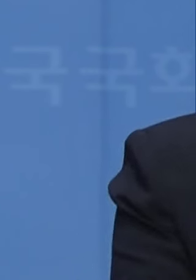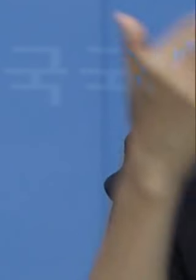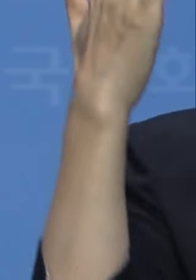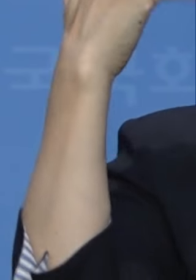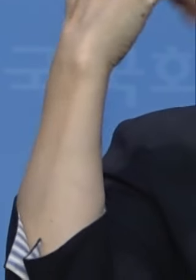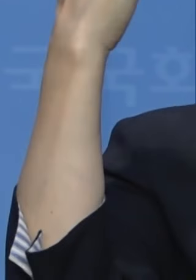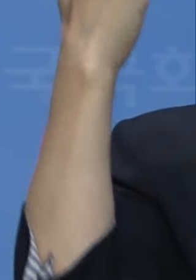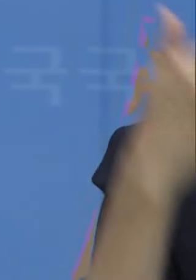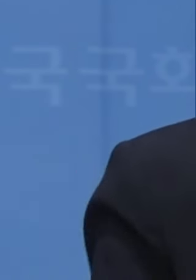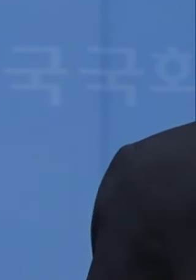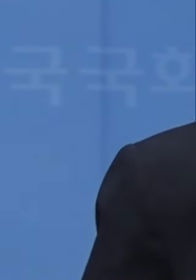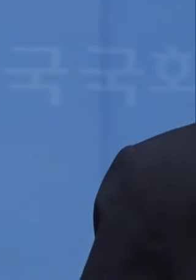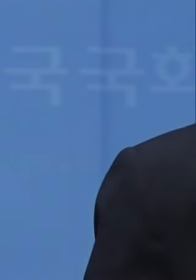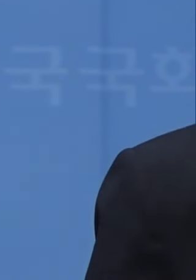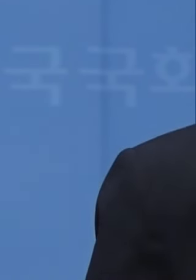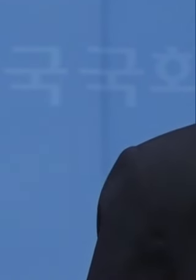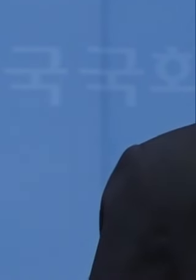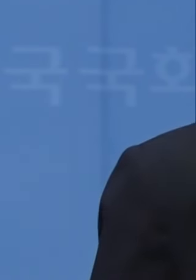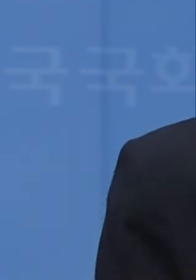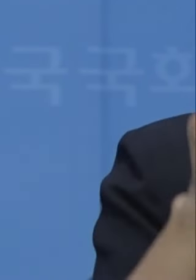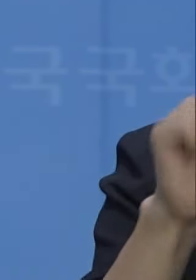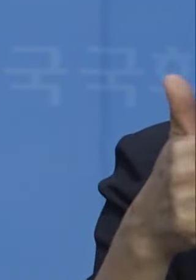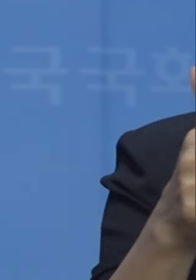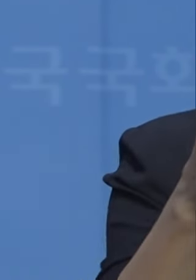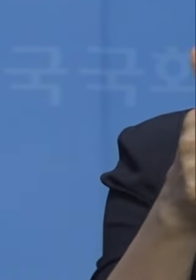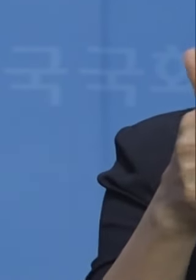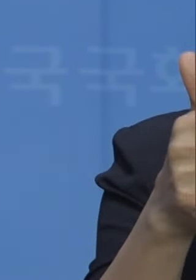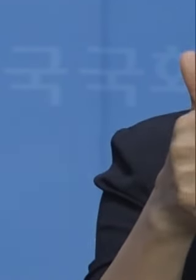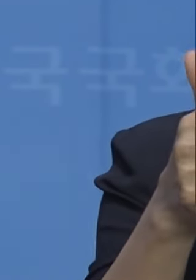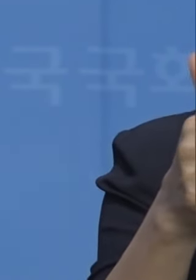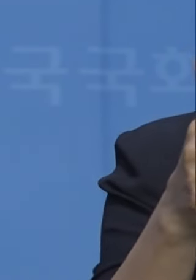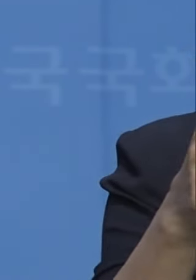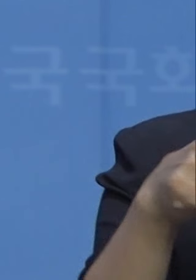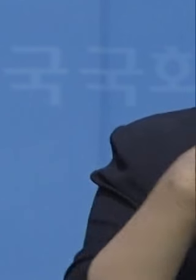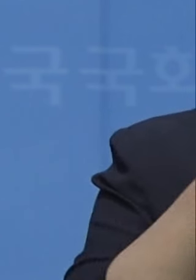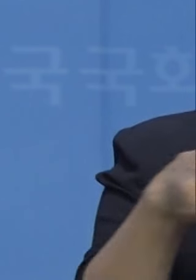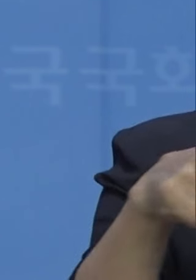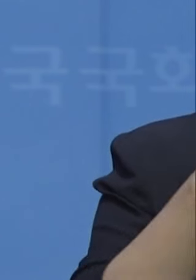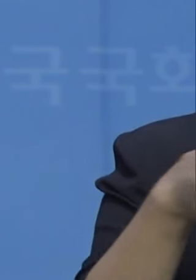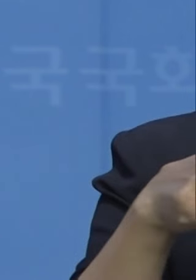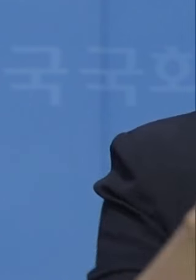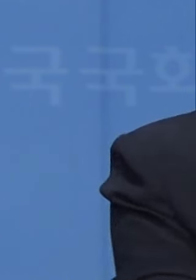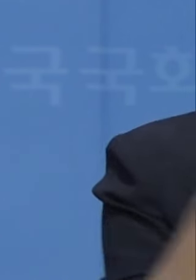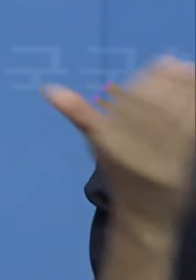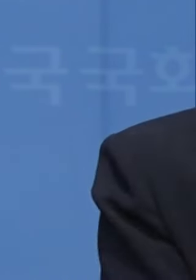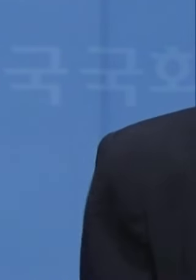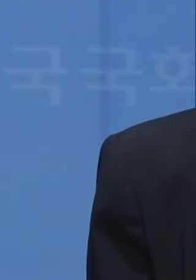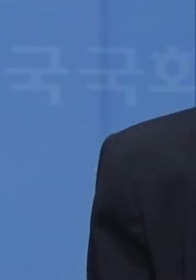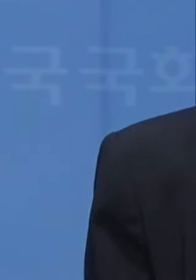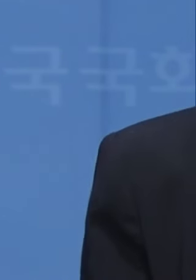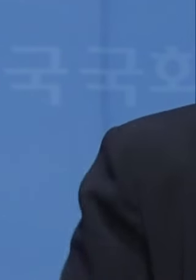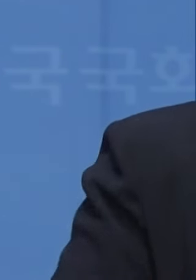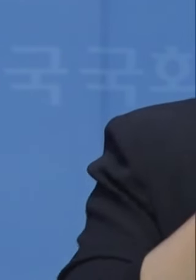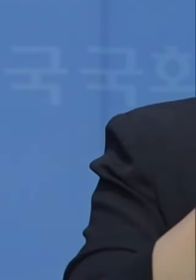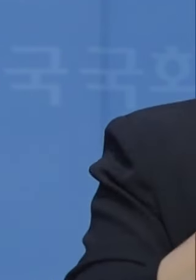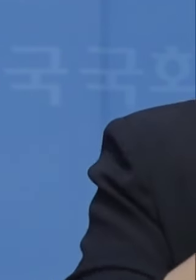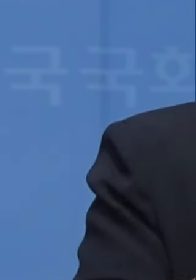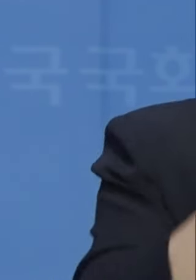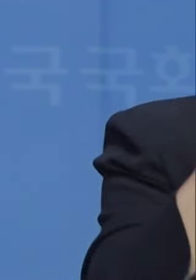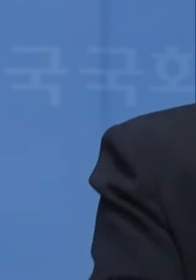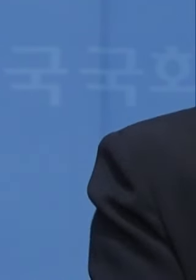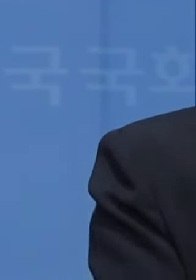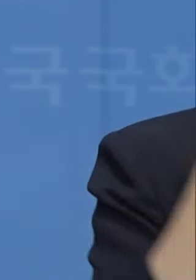적이 없습니다 그러니 한 위원장의 정치 앞서 우리가 혐이 벗겨